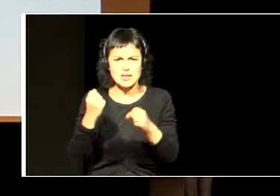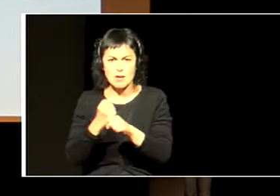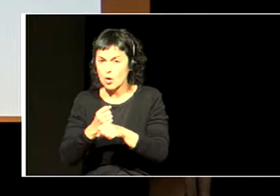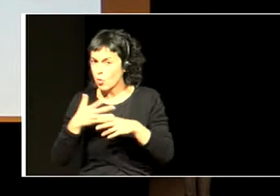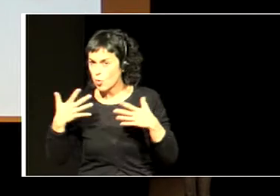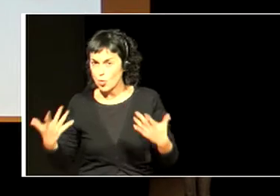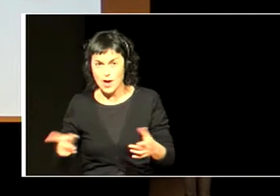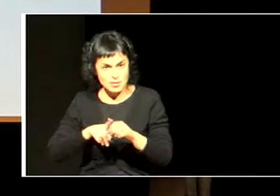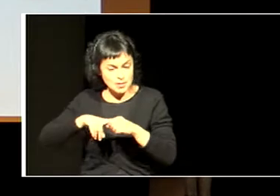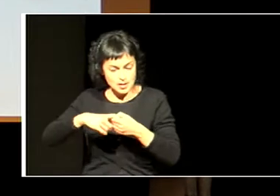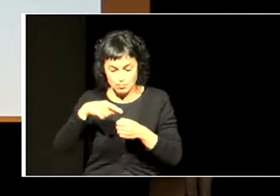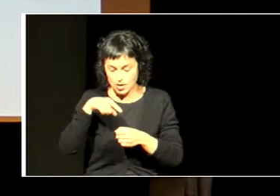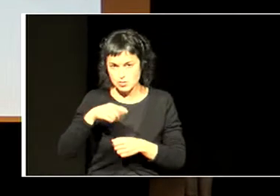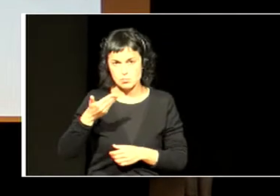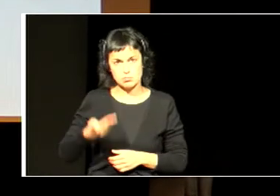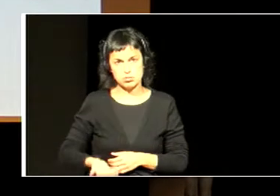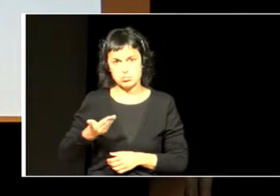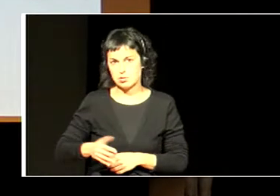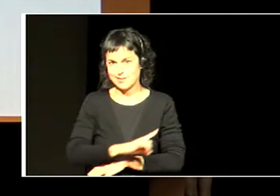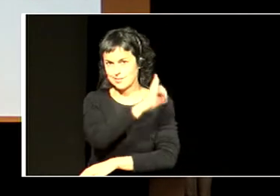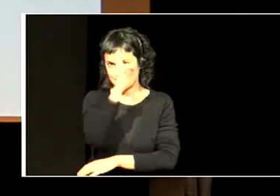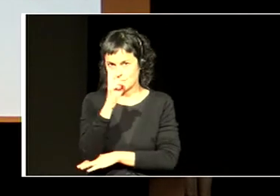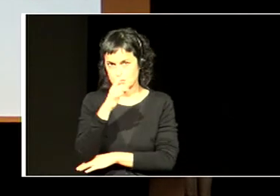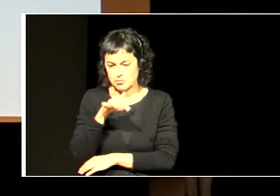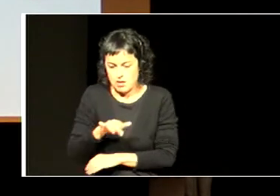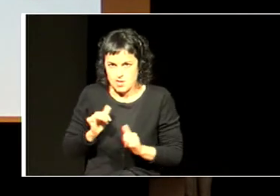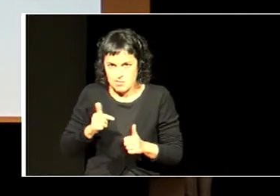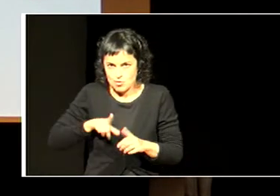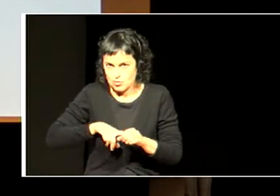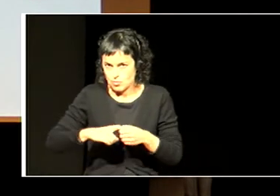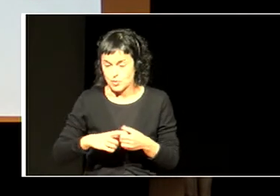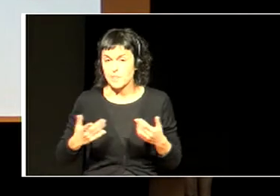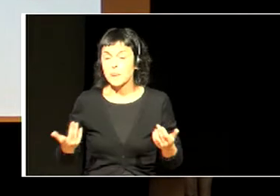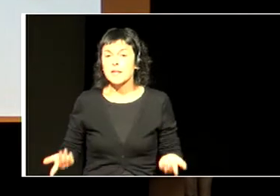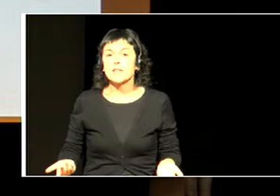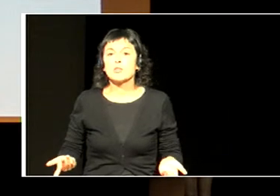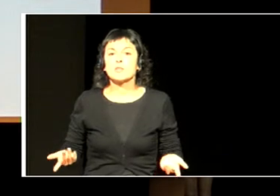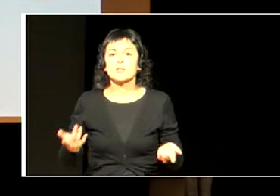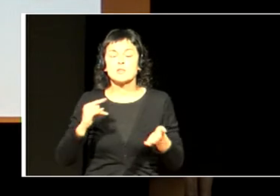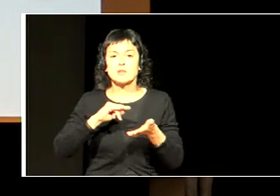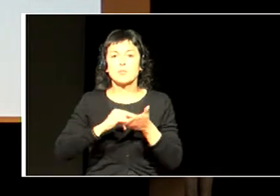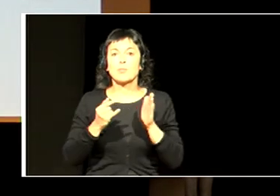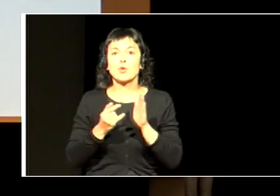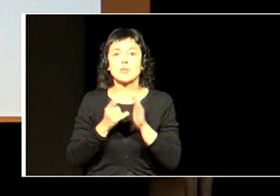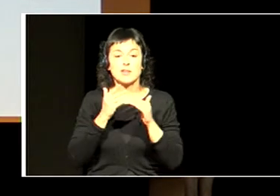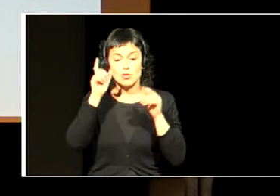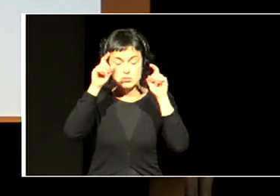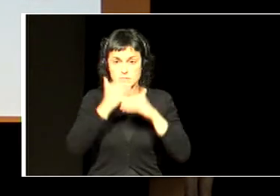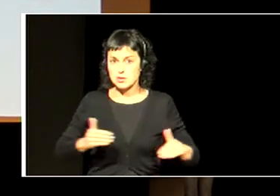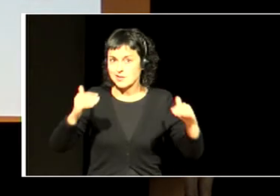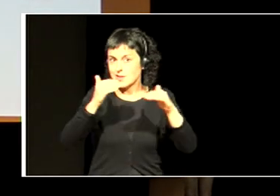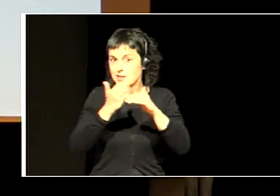ezinbestekoa zutabea. Eta hortik abiatzen gara. Orduan, ezkidetza proiektua, beste moduan ezin zela garatu,